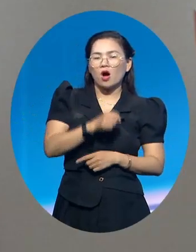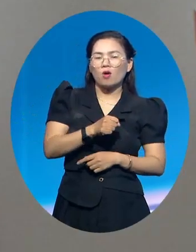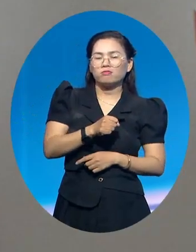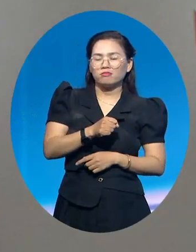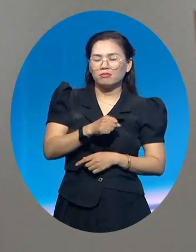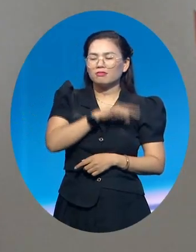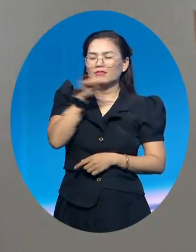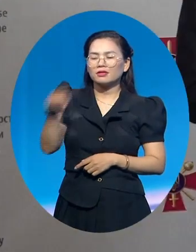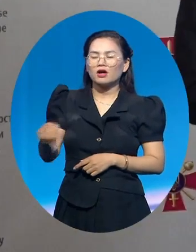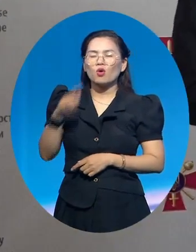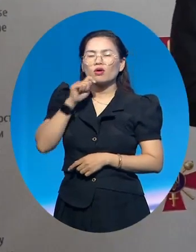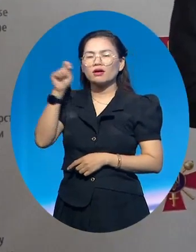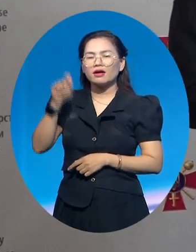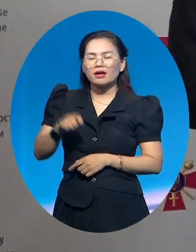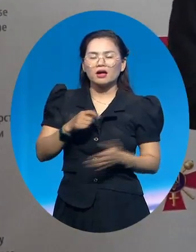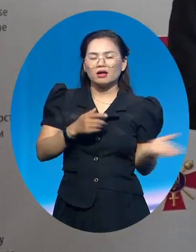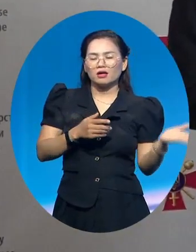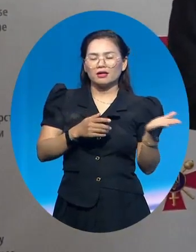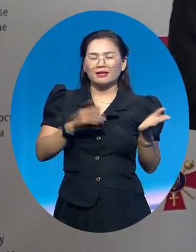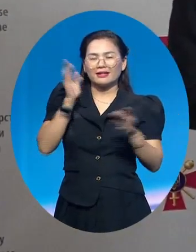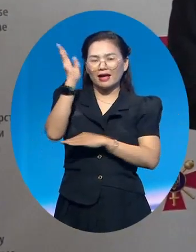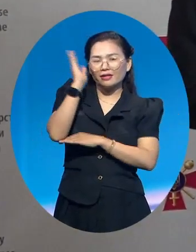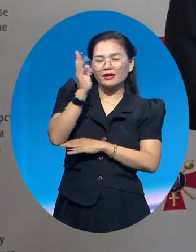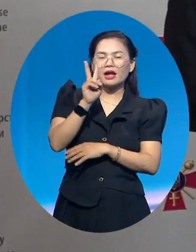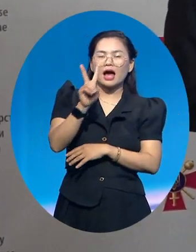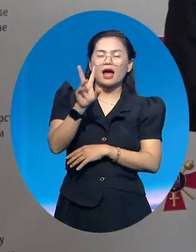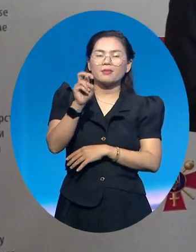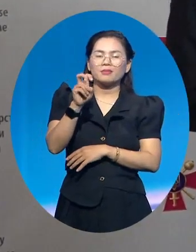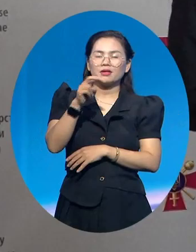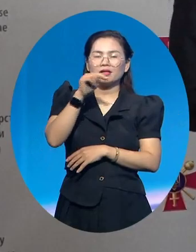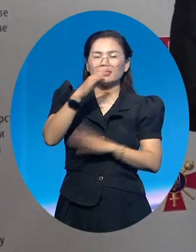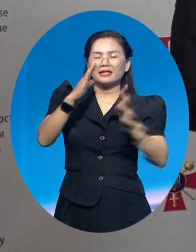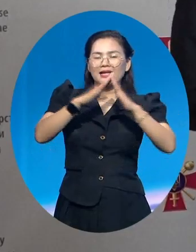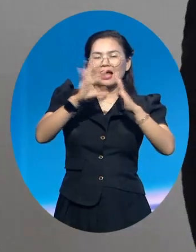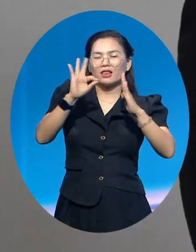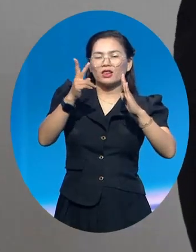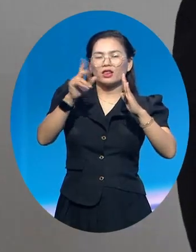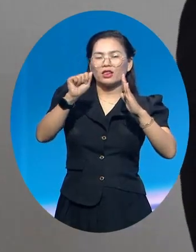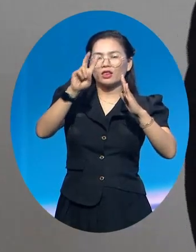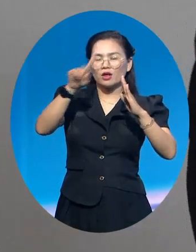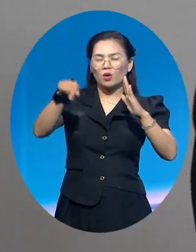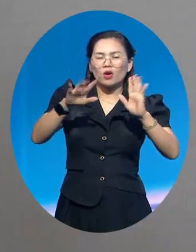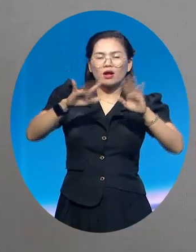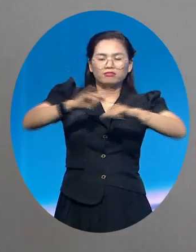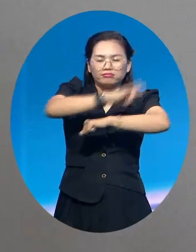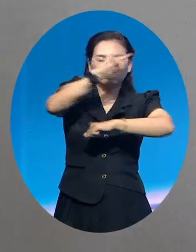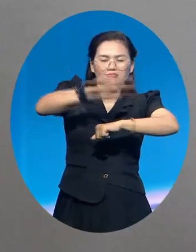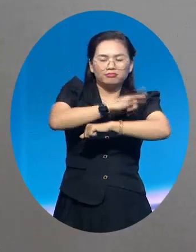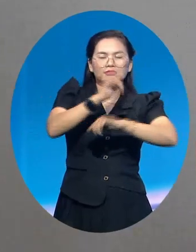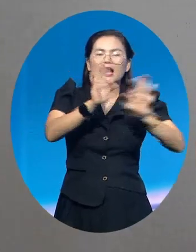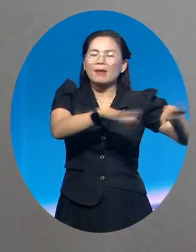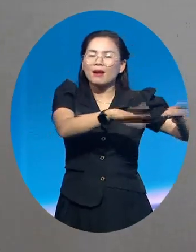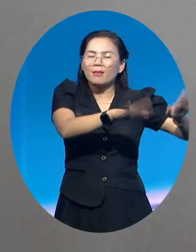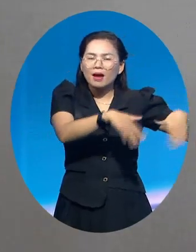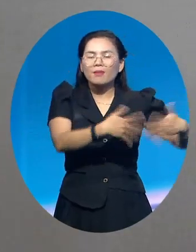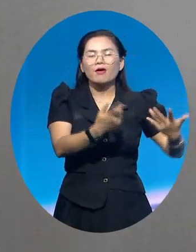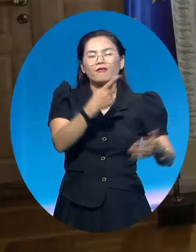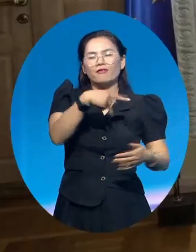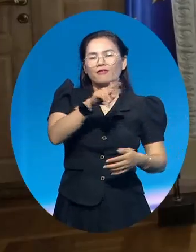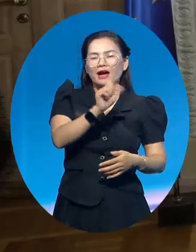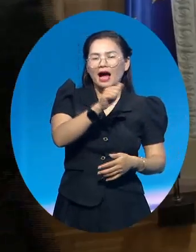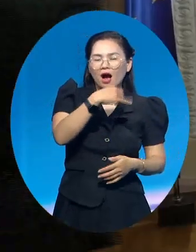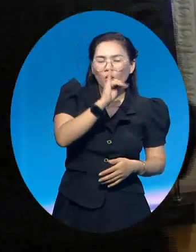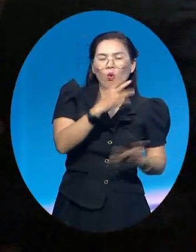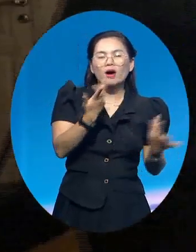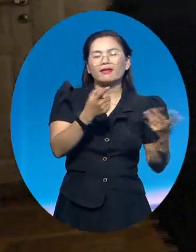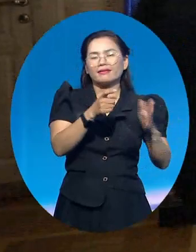đến Ukraine lần này có đại diện của khoảng 20 nhà thầu quốc phòng của Pháp, vốn sản xuất thiết bị bay không người lái, pháo và đạn dược, đồng